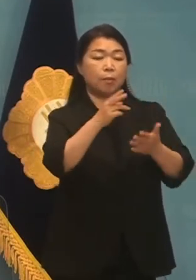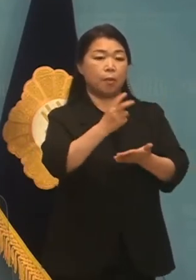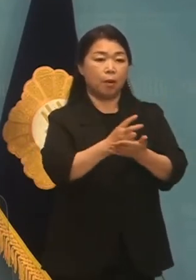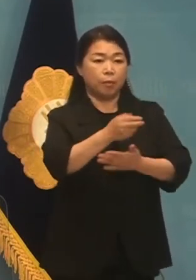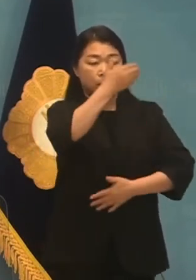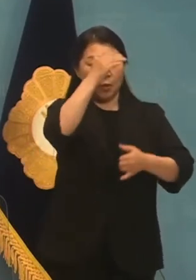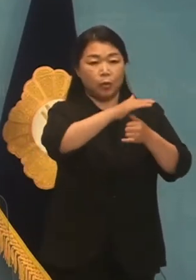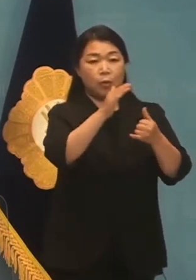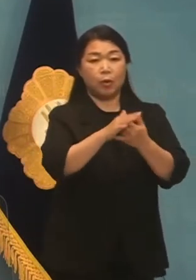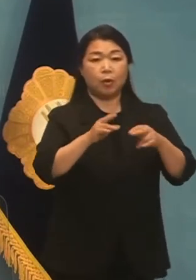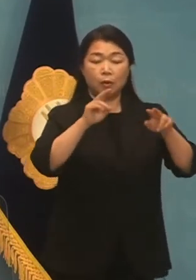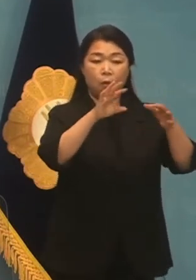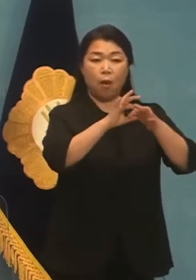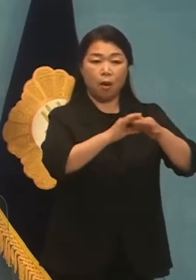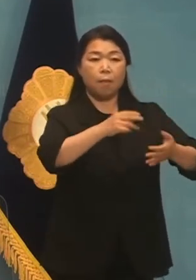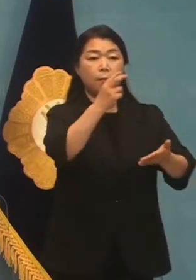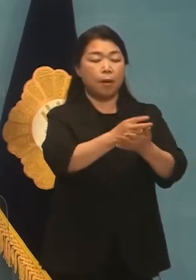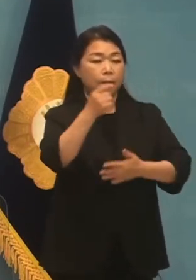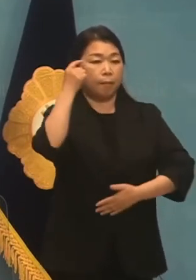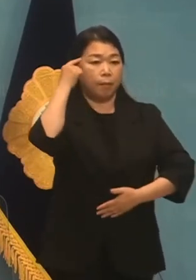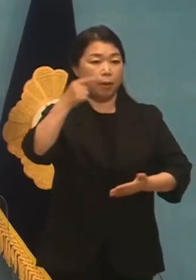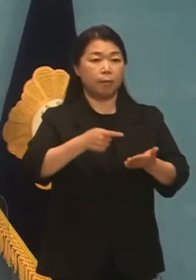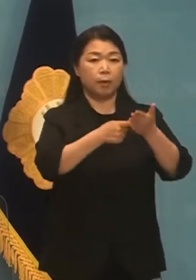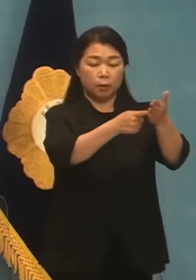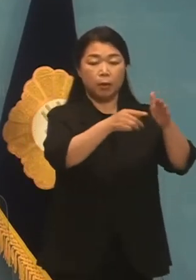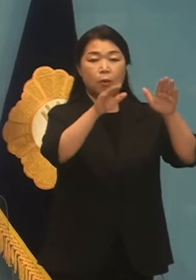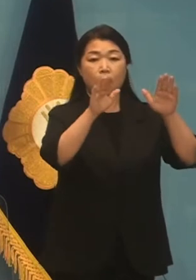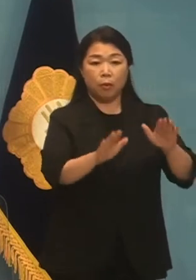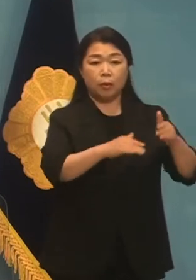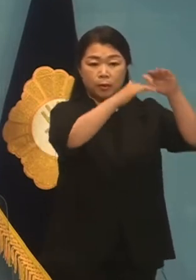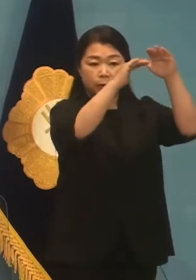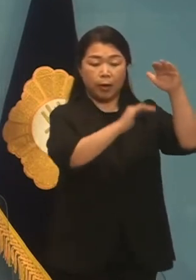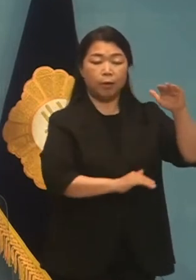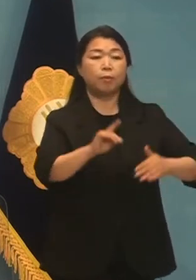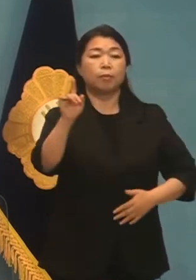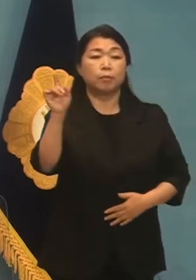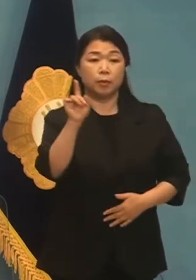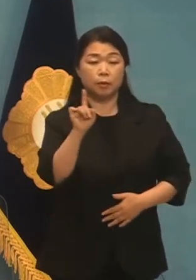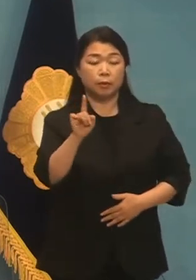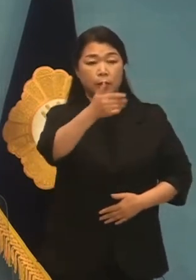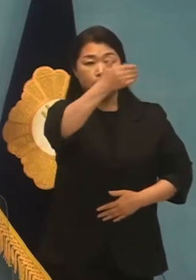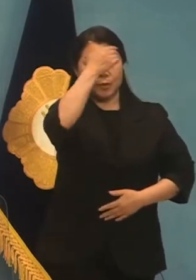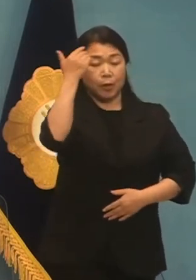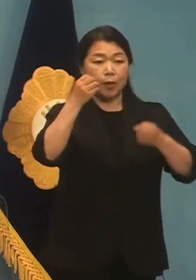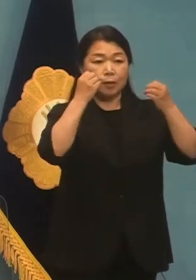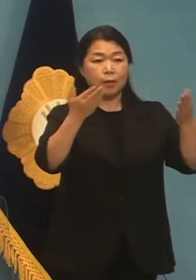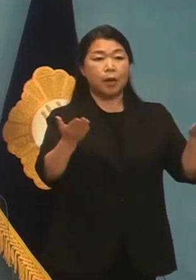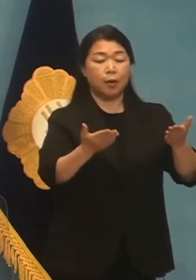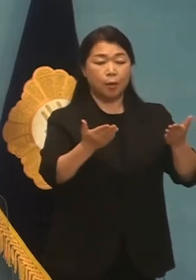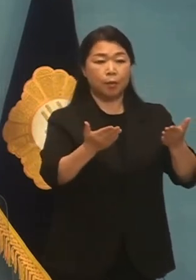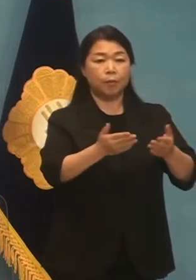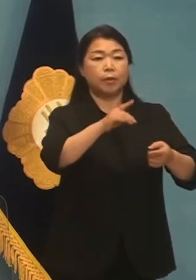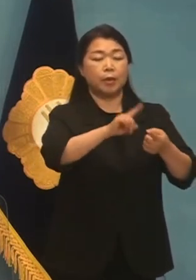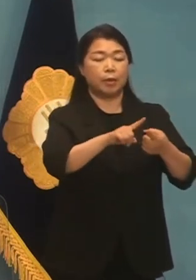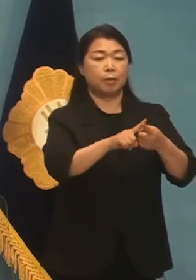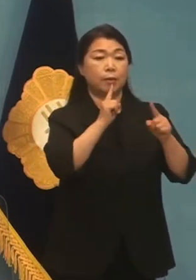청소년 사다리법 등 발의해 왔습니다. 오늘 기자회견할 사다리법은 청년 창업